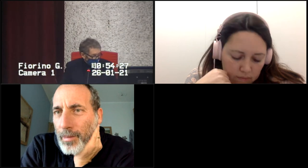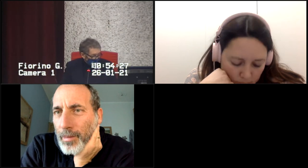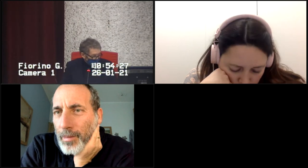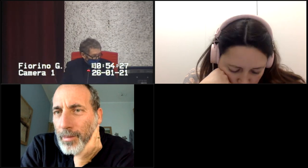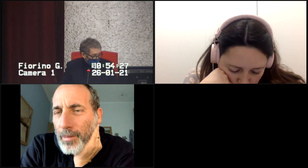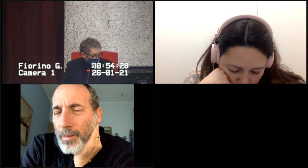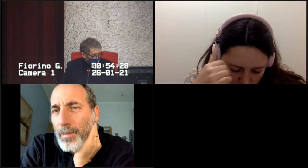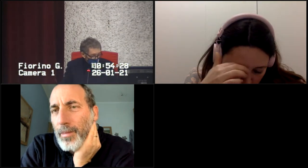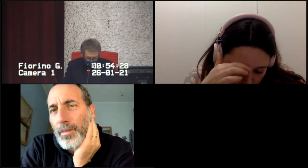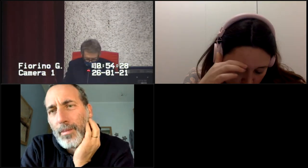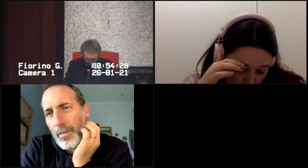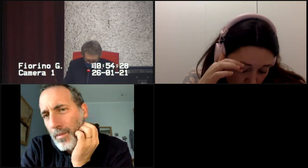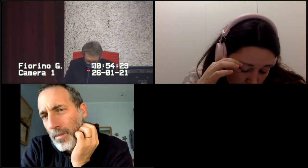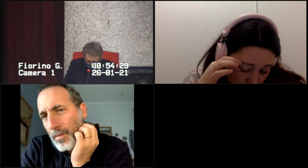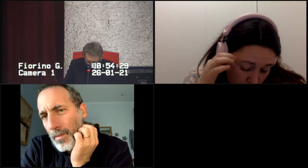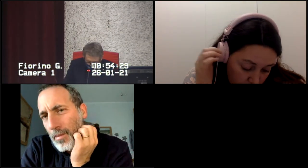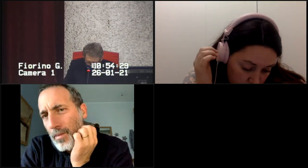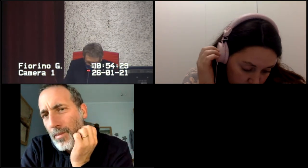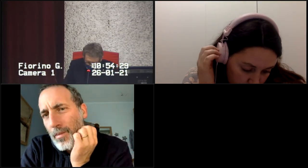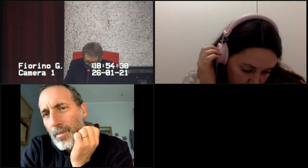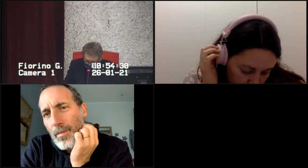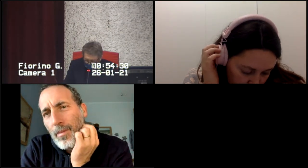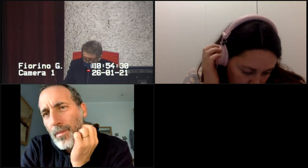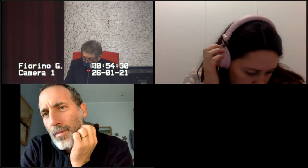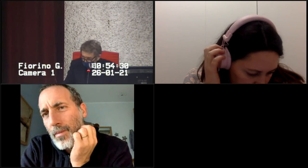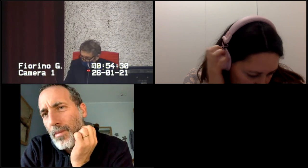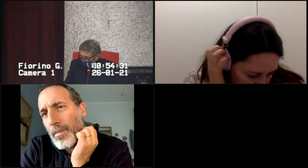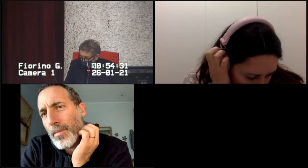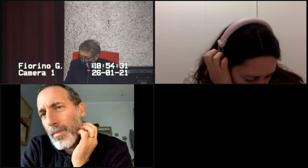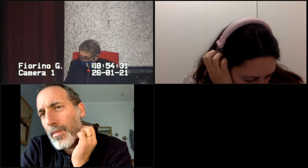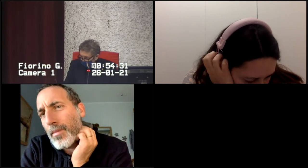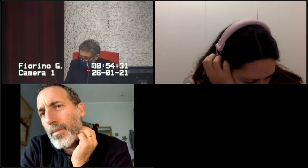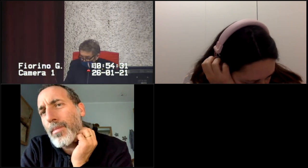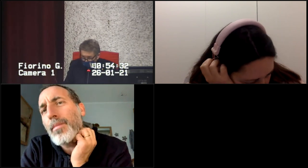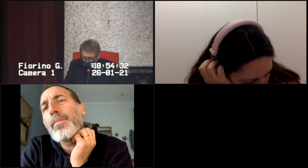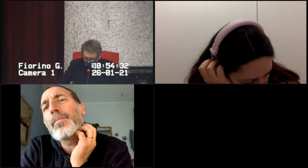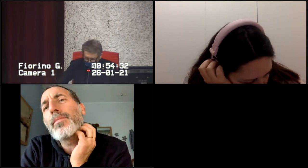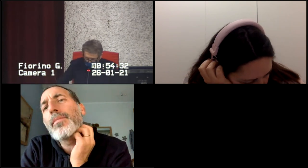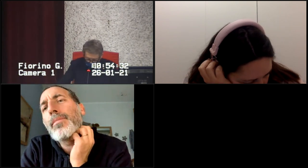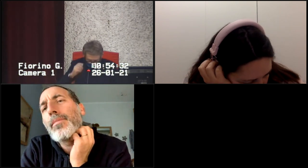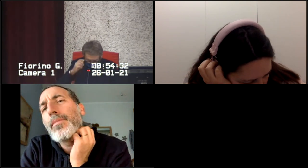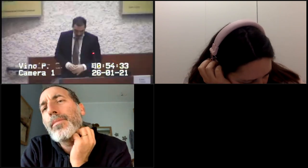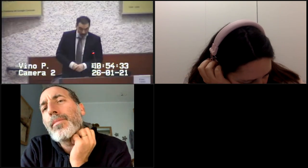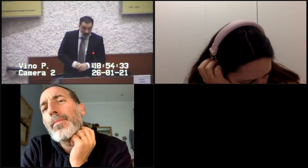consiglieri per questa vostra scelta. Lista civica Giovani Sestesi, consigliere Vino, prego.